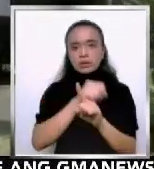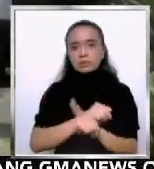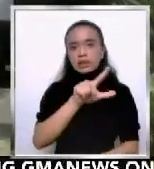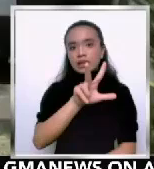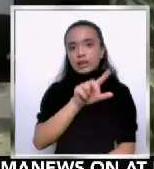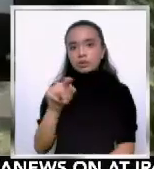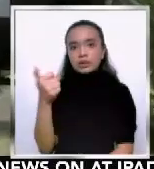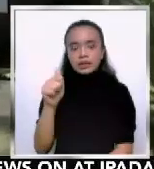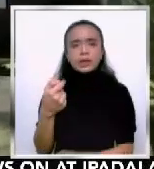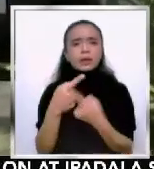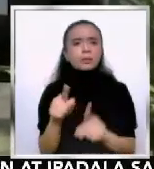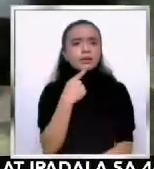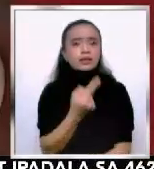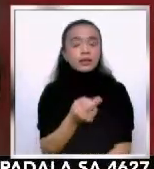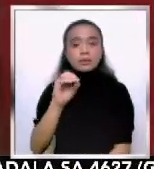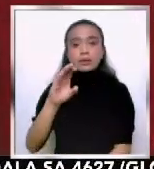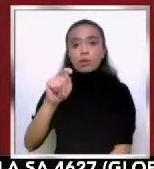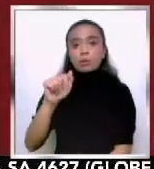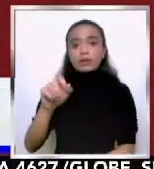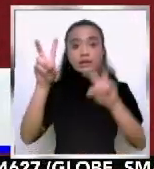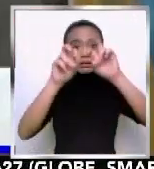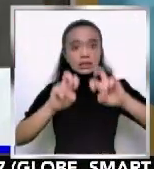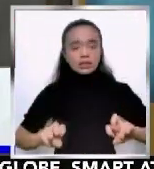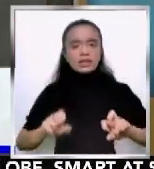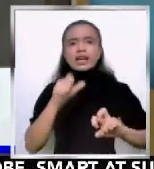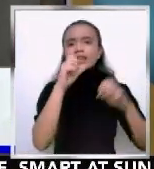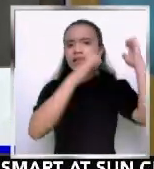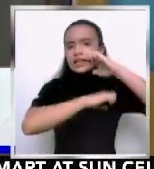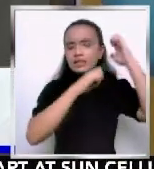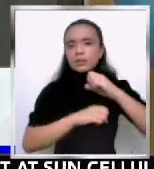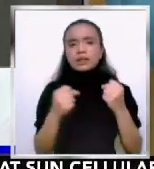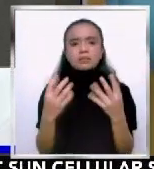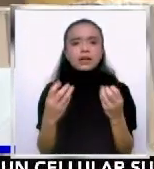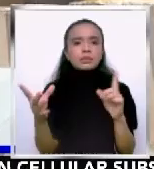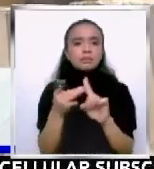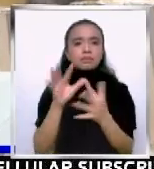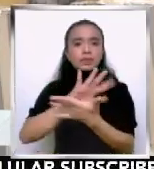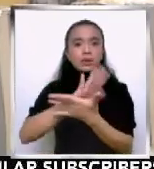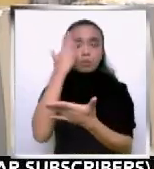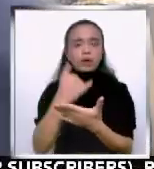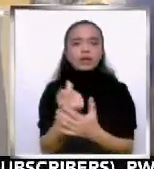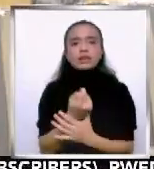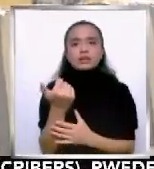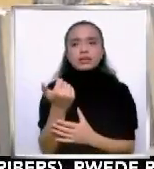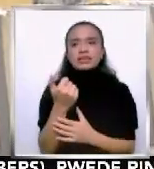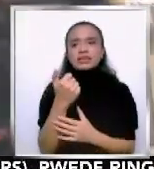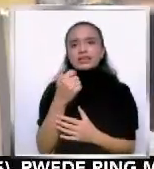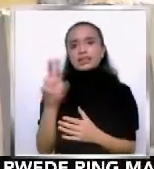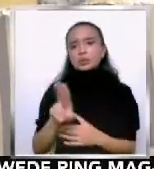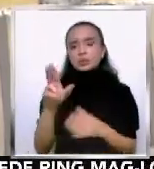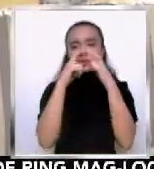Okta Research, hindi nila inaasahang darami ang mga kaso dahil sa pagluwag sa pagsusuot ng face mask sa labas. We know naman, even during the